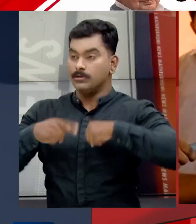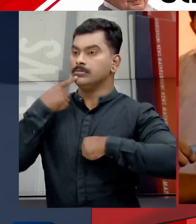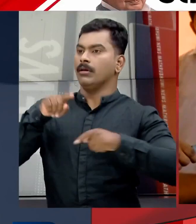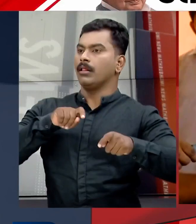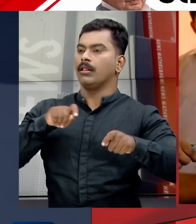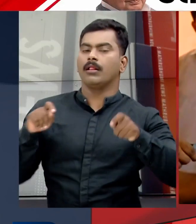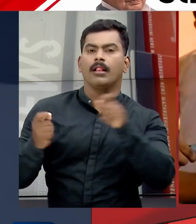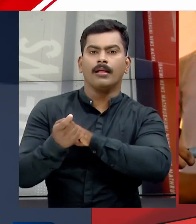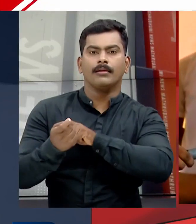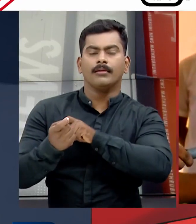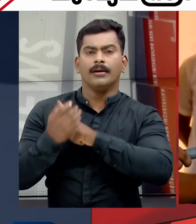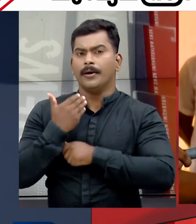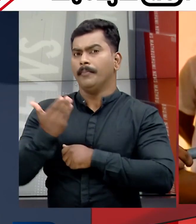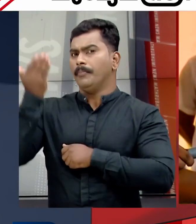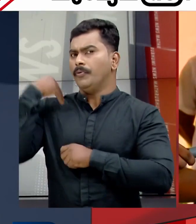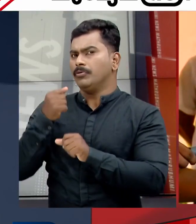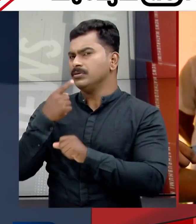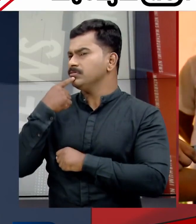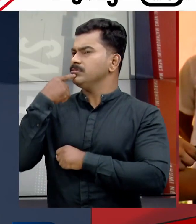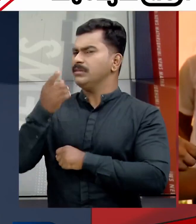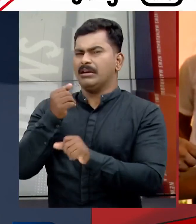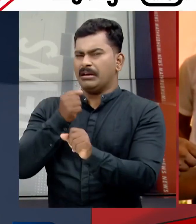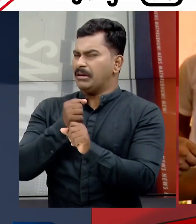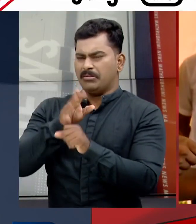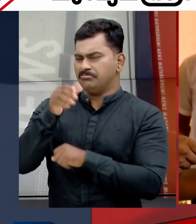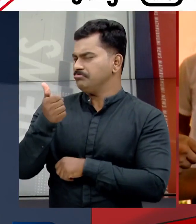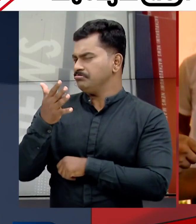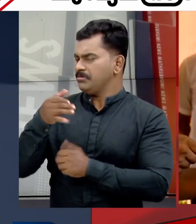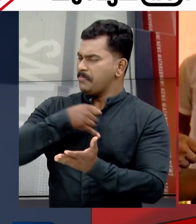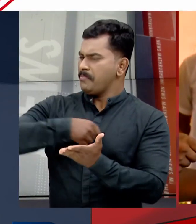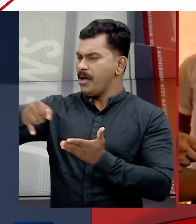അന്ന് പരിപൂർണമായി ഗവർണറെ പിന്തുണയ്ക്കുകയും കഴിഞ്ഞ രണ്ട് വർഷക്കാലം